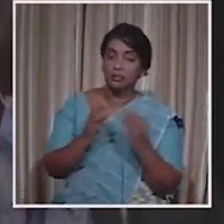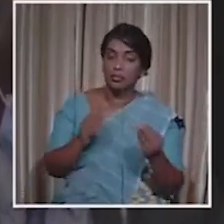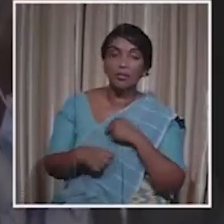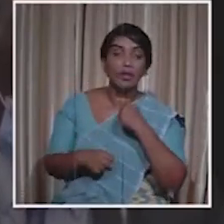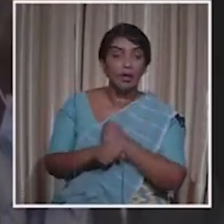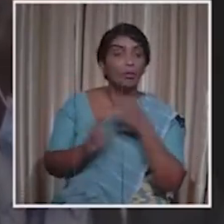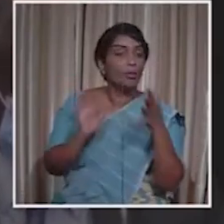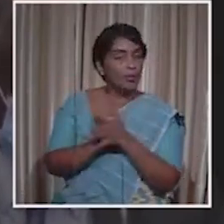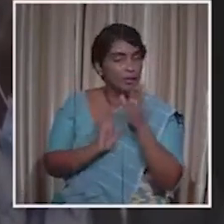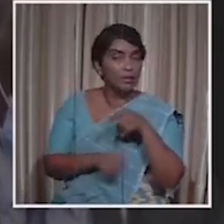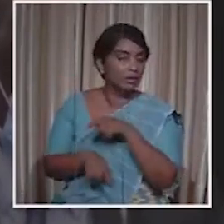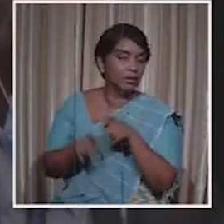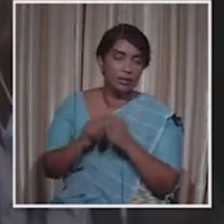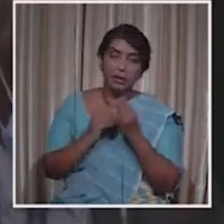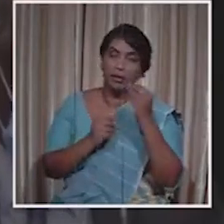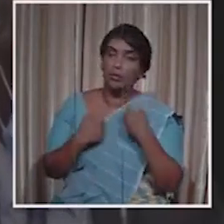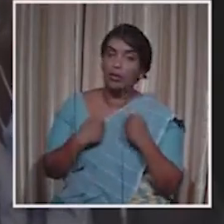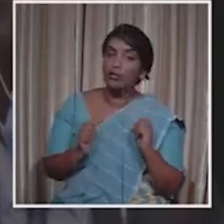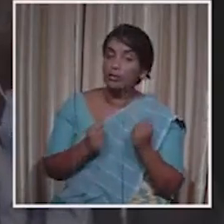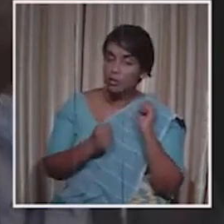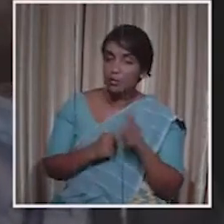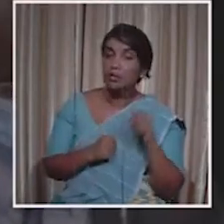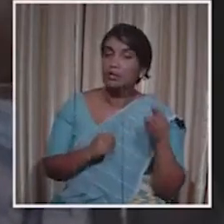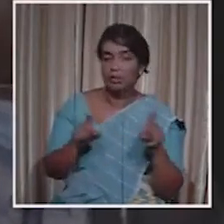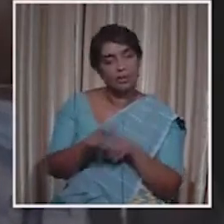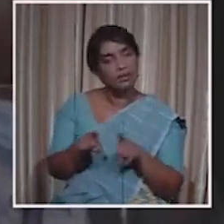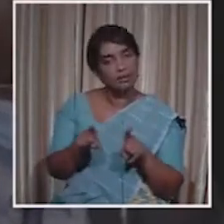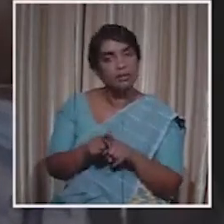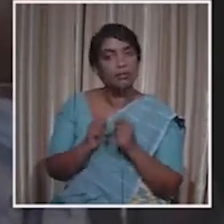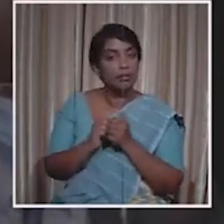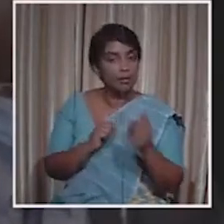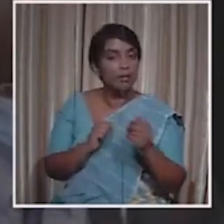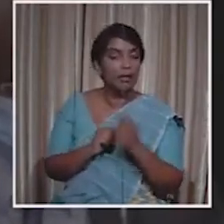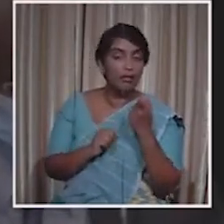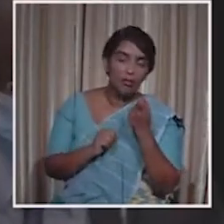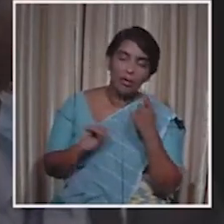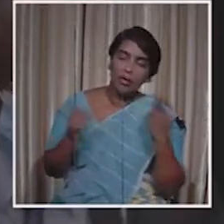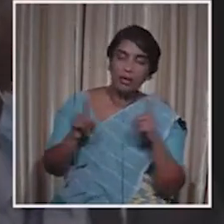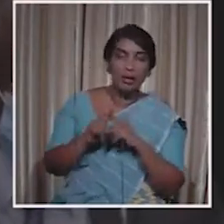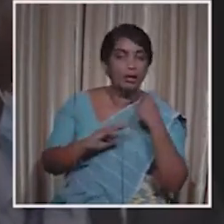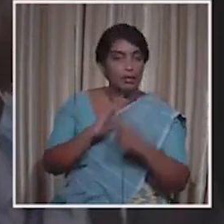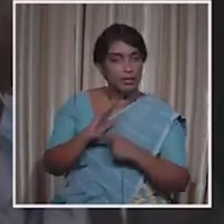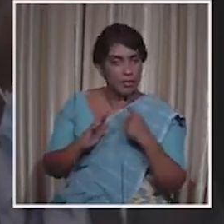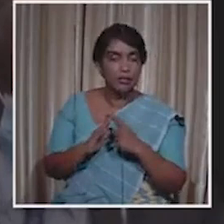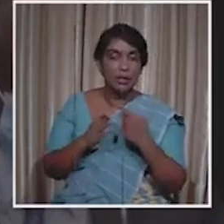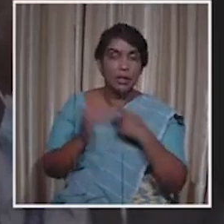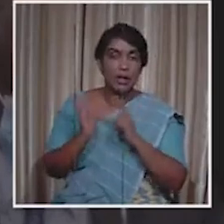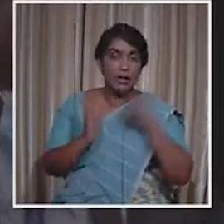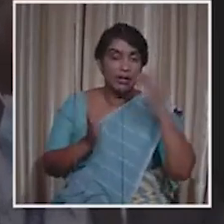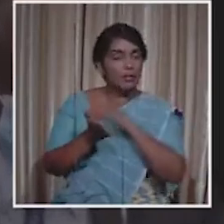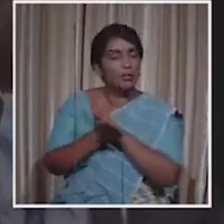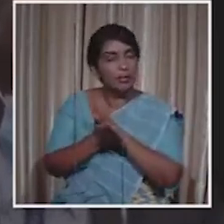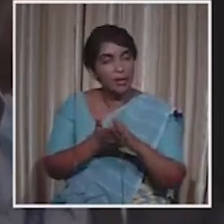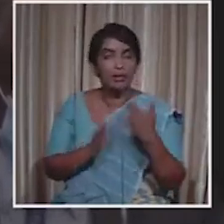நீங்கள் தயாராகுங்கள். அப்பொழுதுதான் இந்த நாட்டினுடைய பொருளாதாரமும் சரி, இந்த நாட்டினுடைய இன ஒற்றுமையும் சரி, உலகப்பந்தில் இந்த